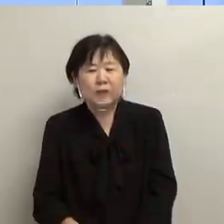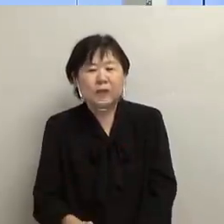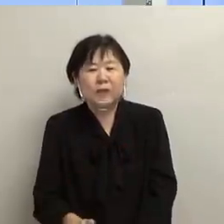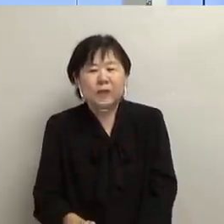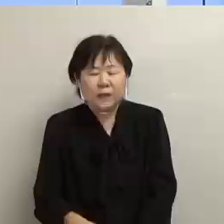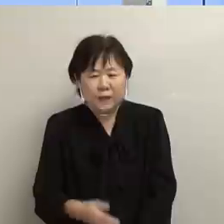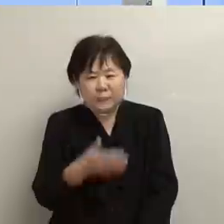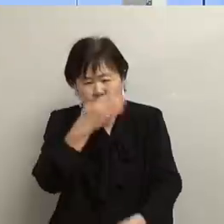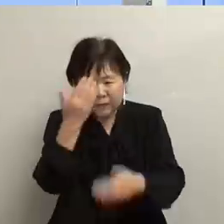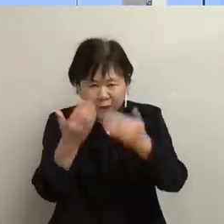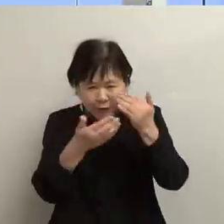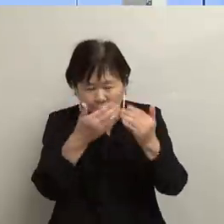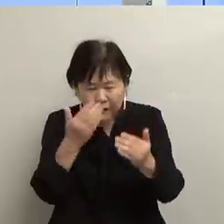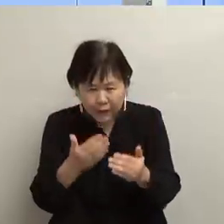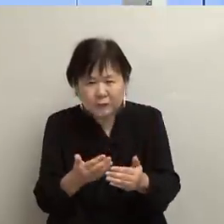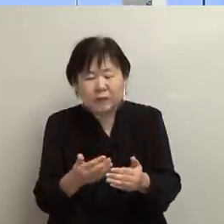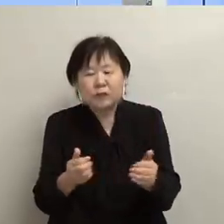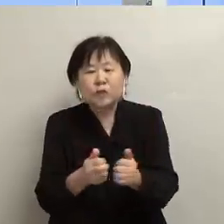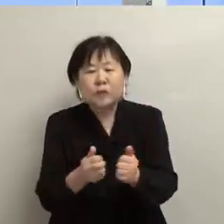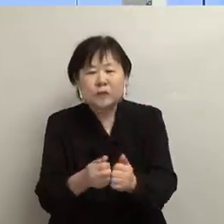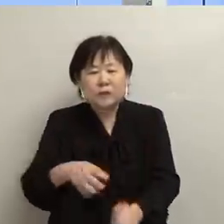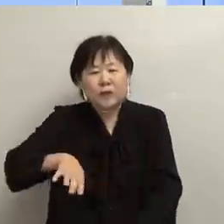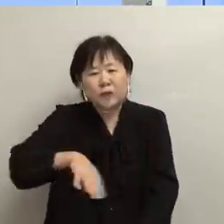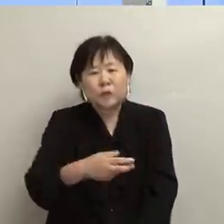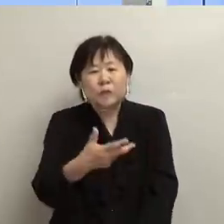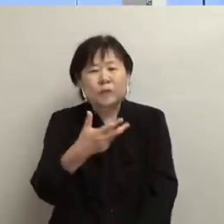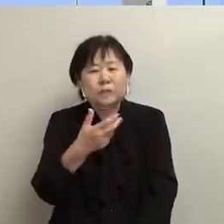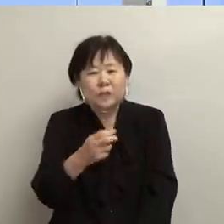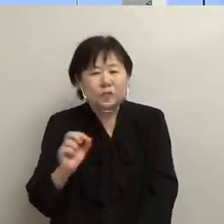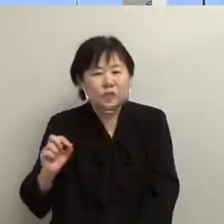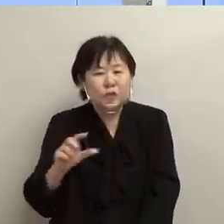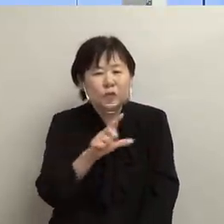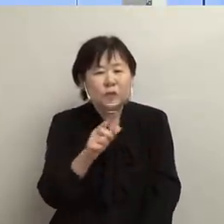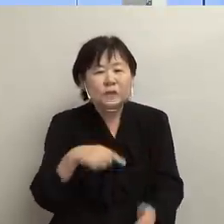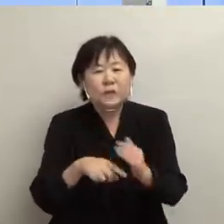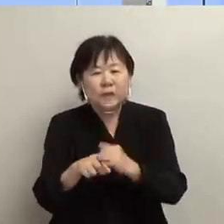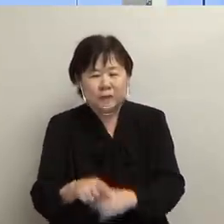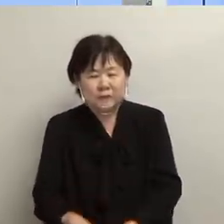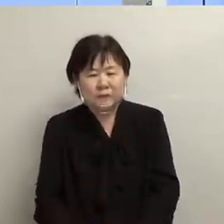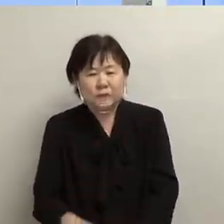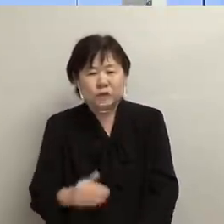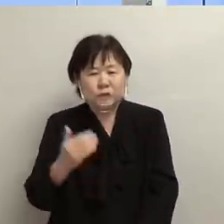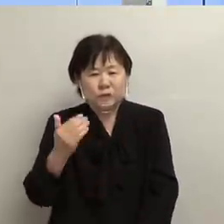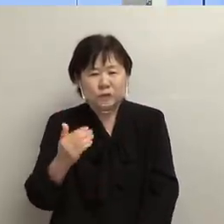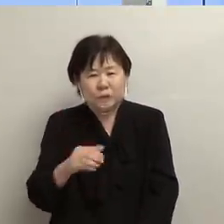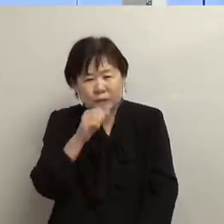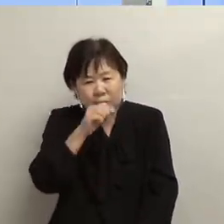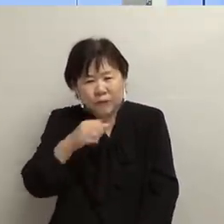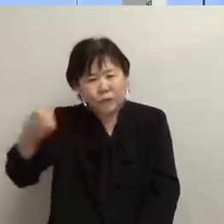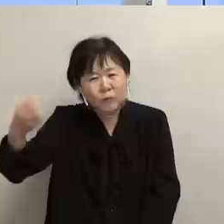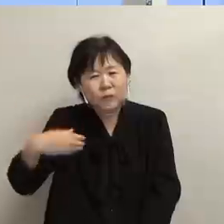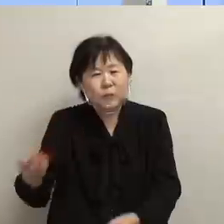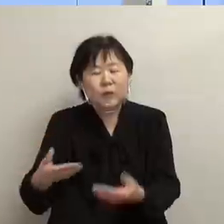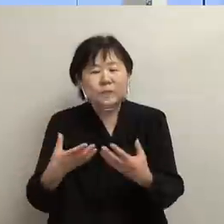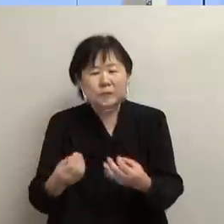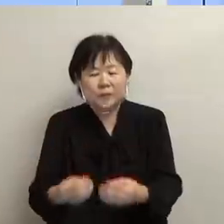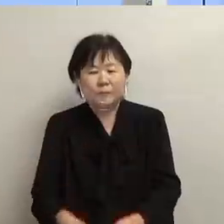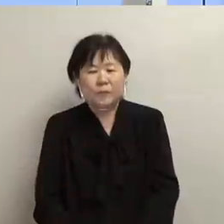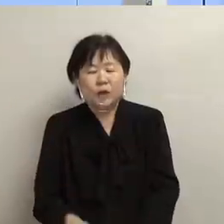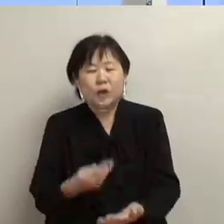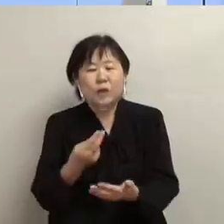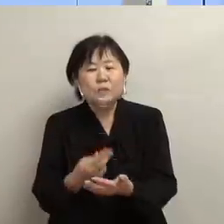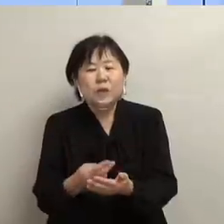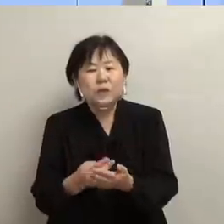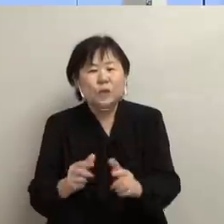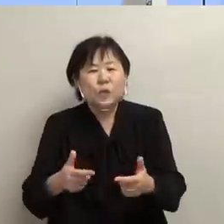積み上げてきたんですねそのことを実は大変褒めていただきましたあので病床を増やすのがいかに大変かと